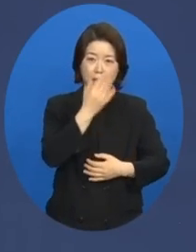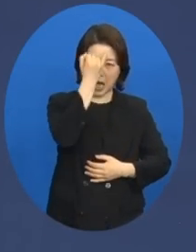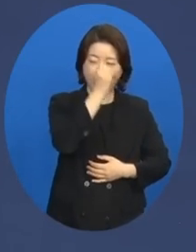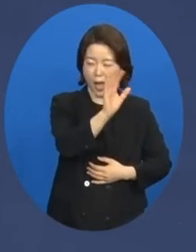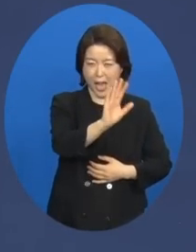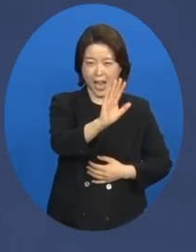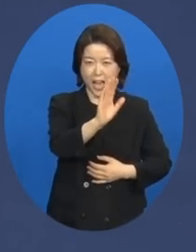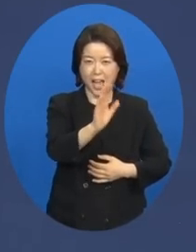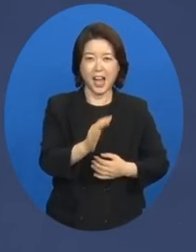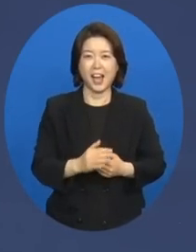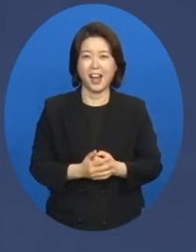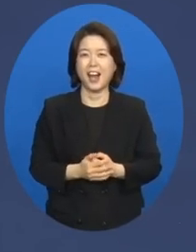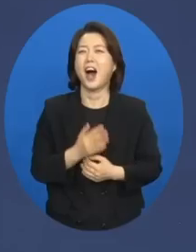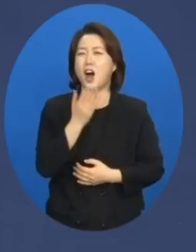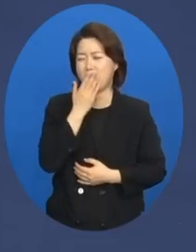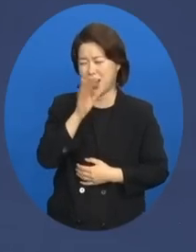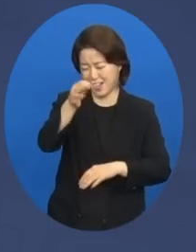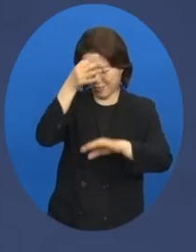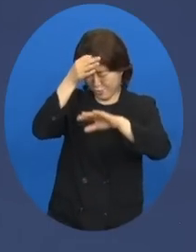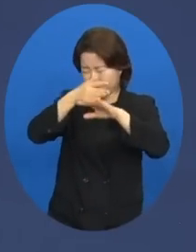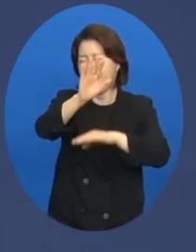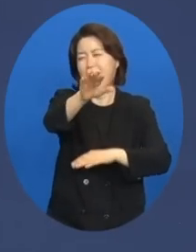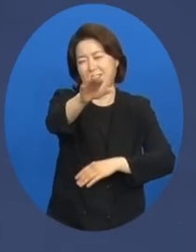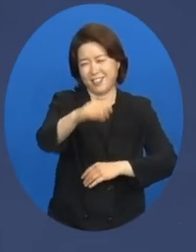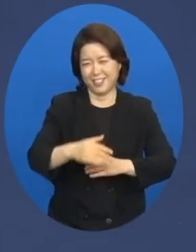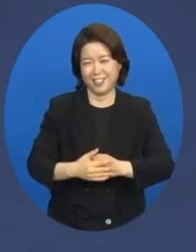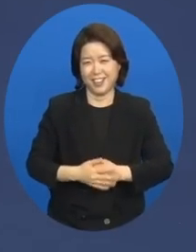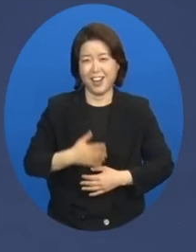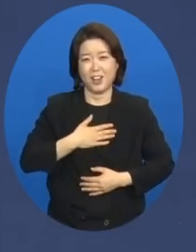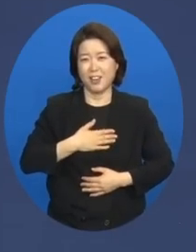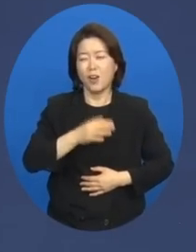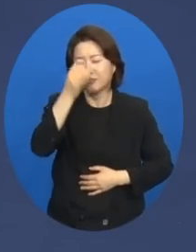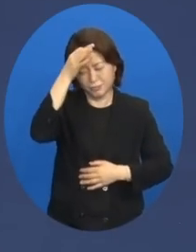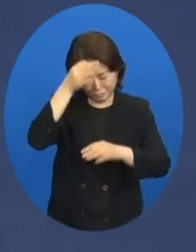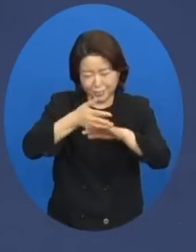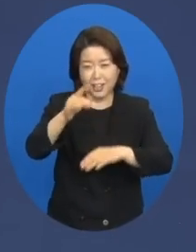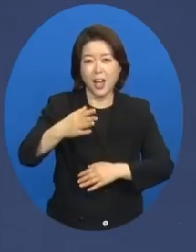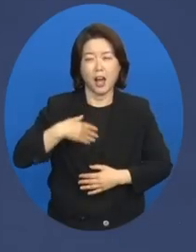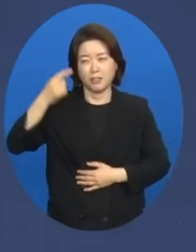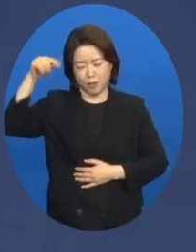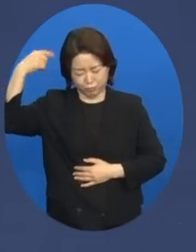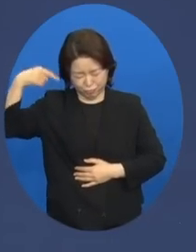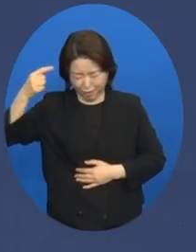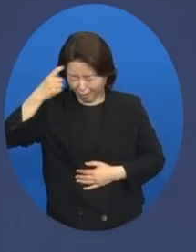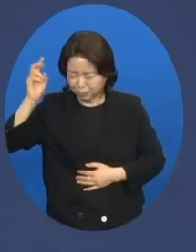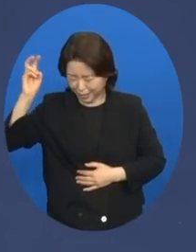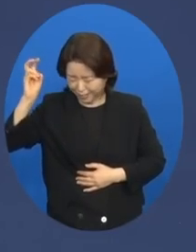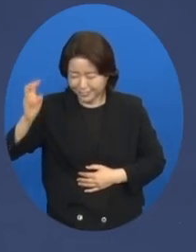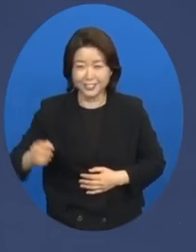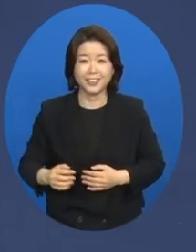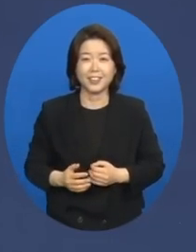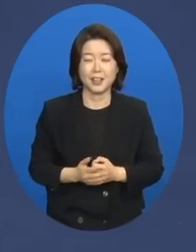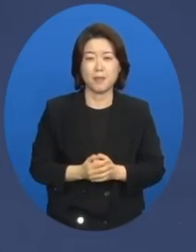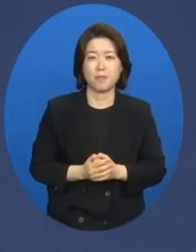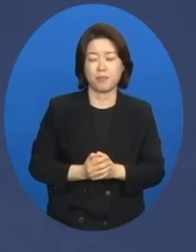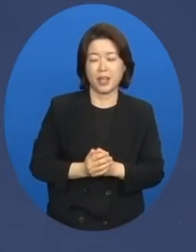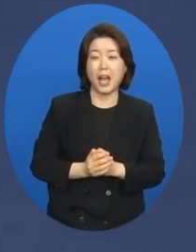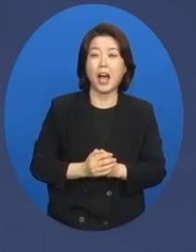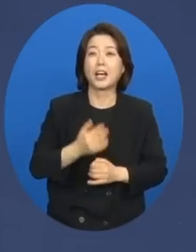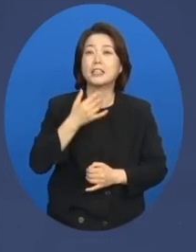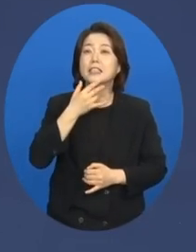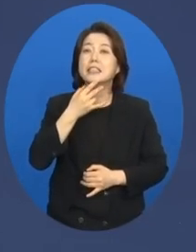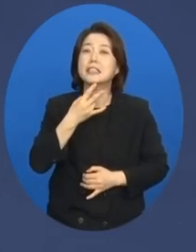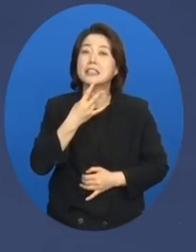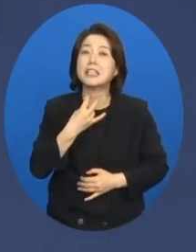그랬나요? 죄송해요. 이게 죄송해요. 제가 제정신이 아닌가 봐. 근데 사라 누님, 사라 누님.